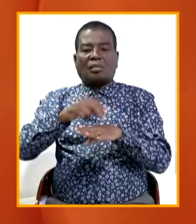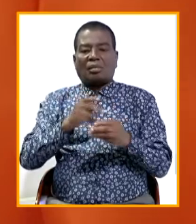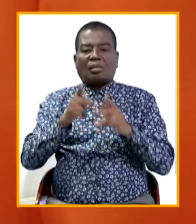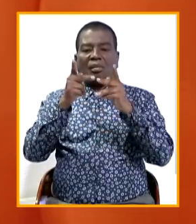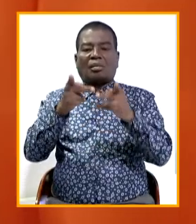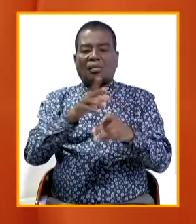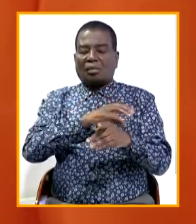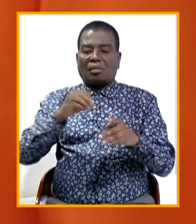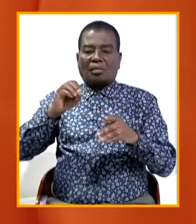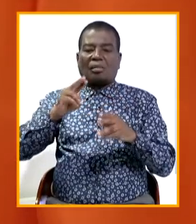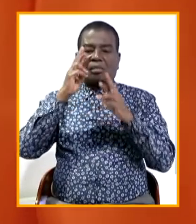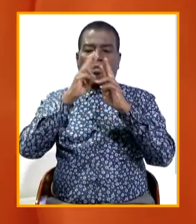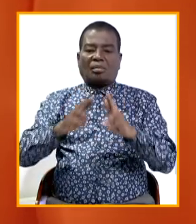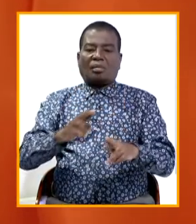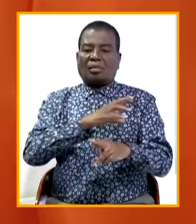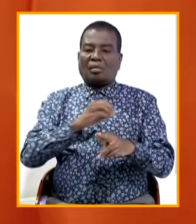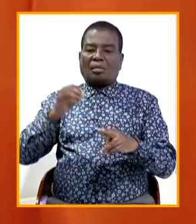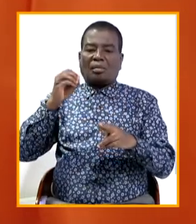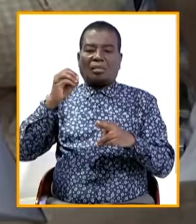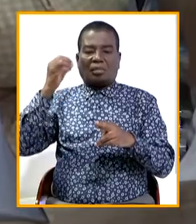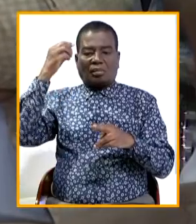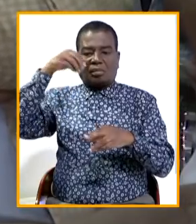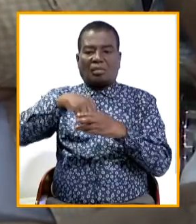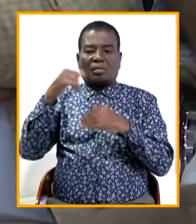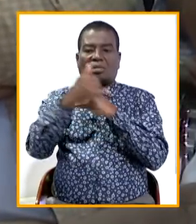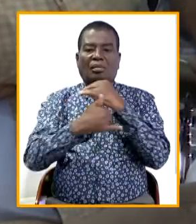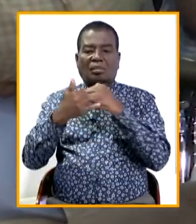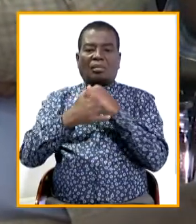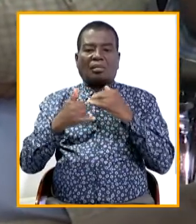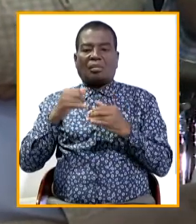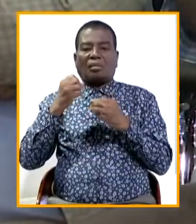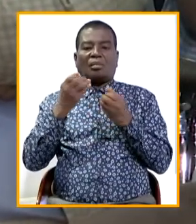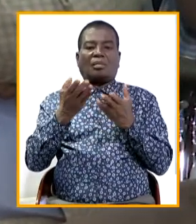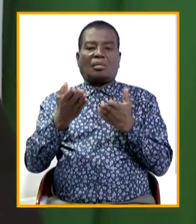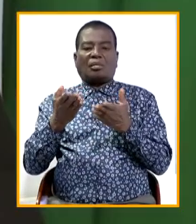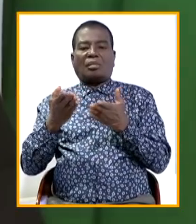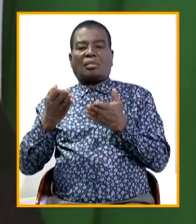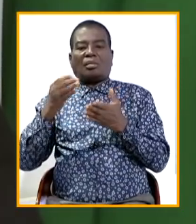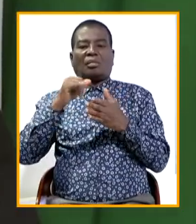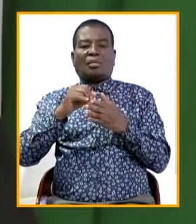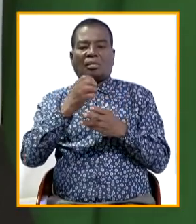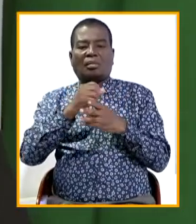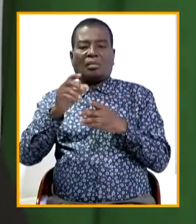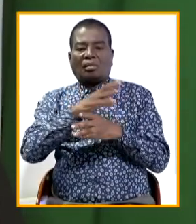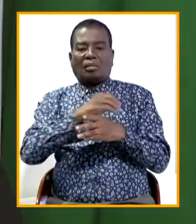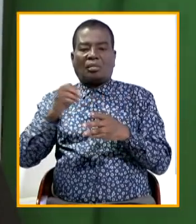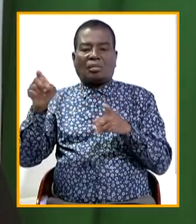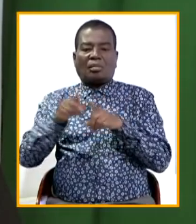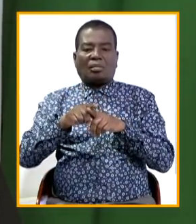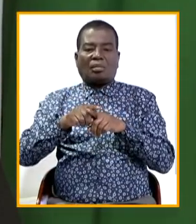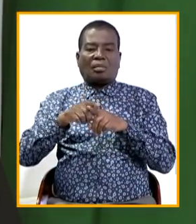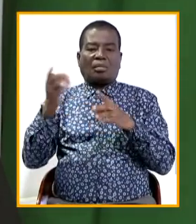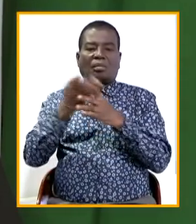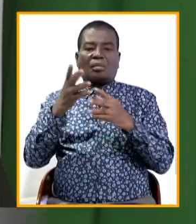à la problématique de la mise en forme pédagogique dans le pays. Le cadre d'orientation curriculaire se présente comme le document de